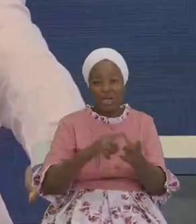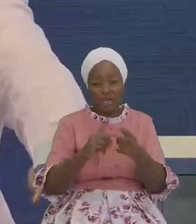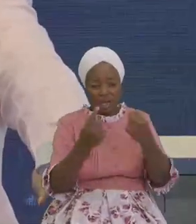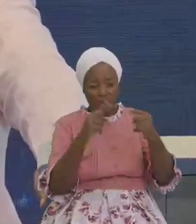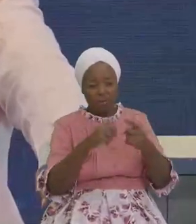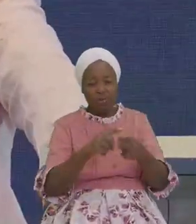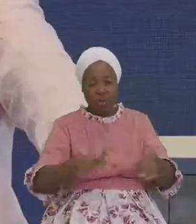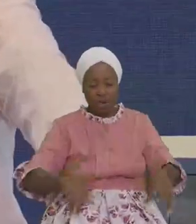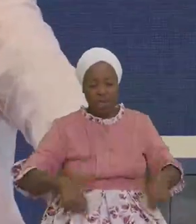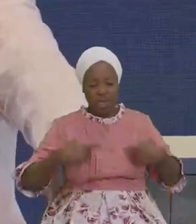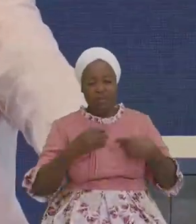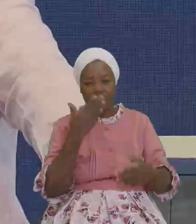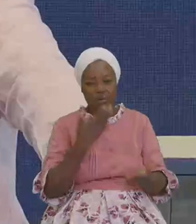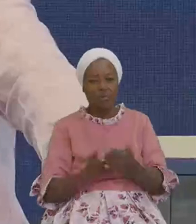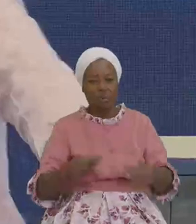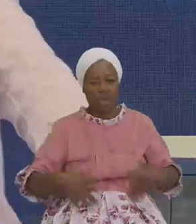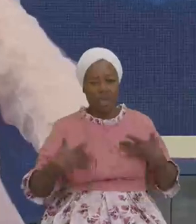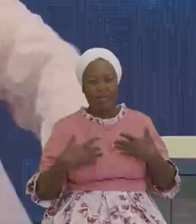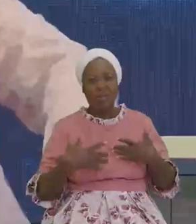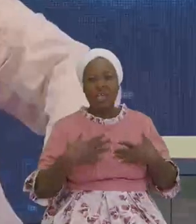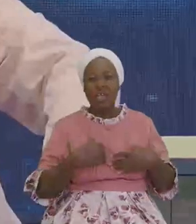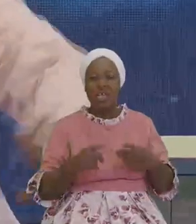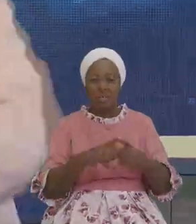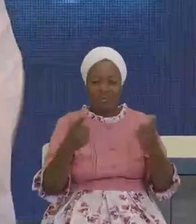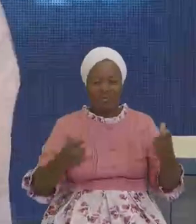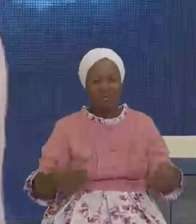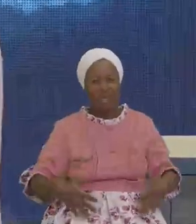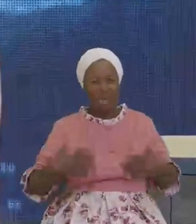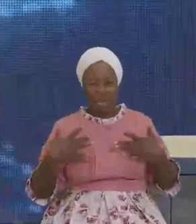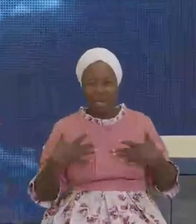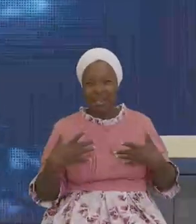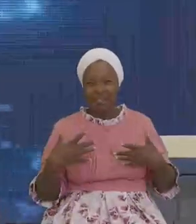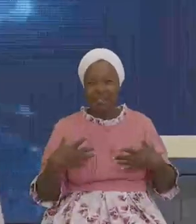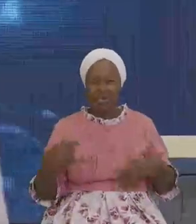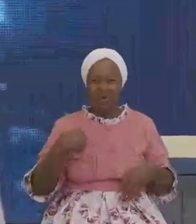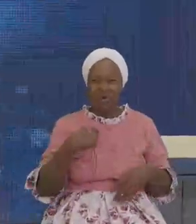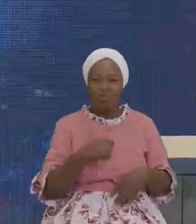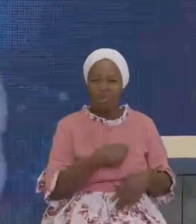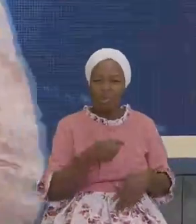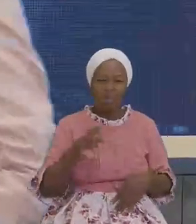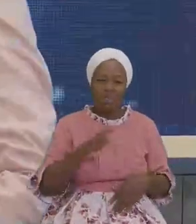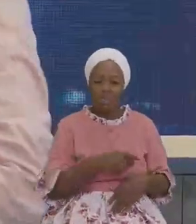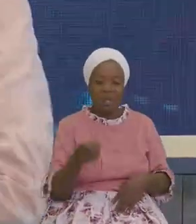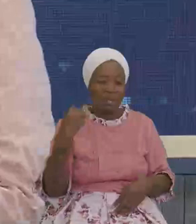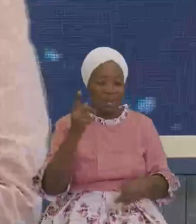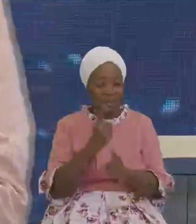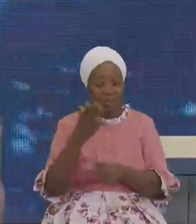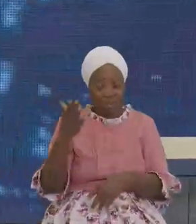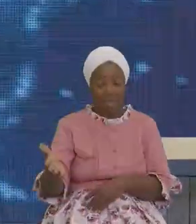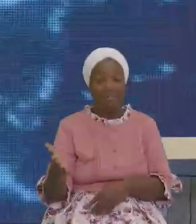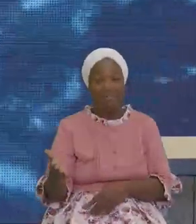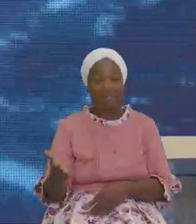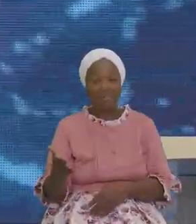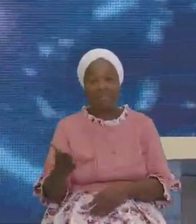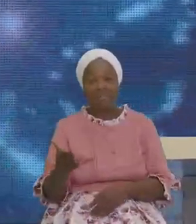Personne ne quittait cette école pour mener une bonne vie, une vie employée, une vie employable.